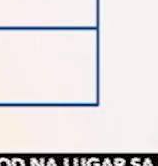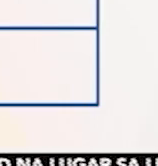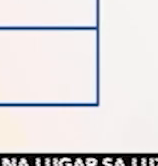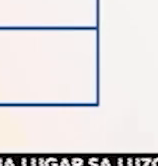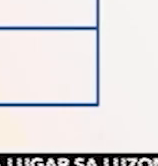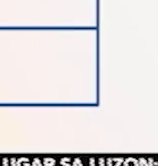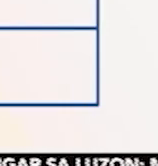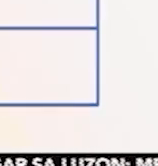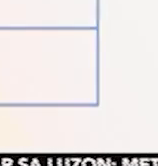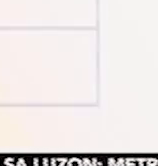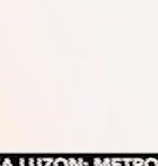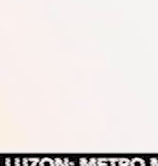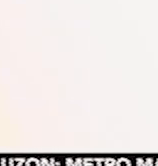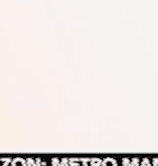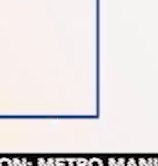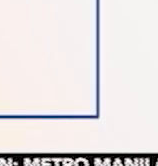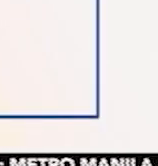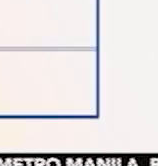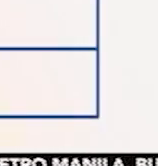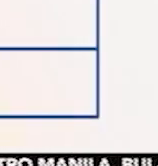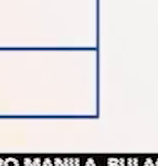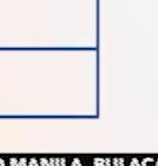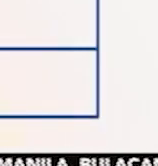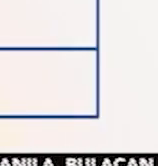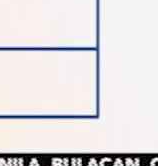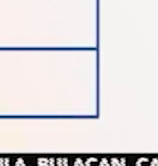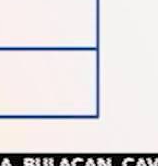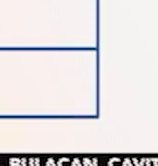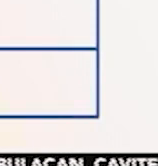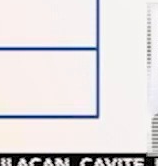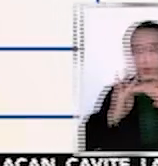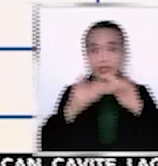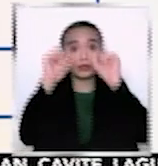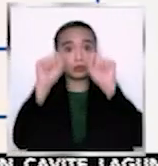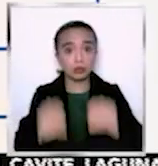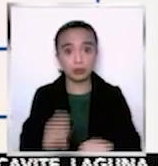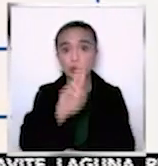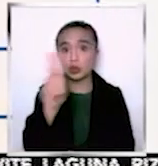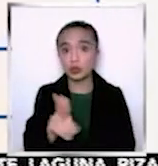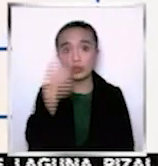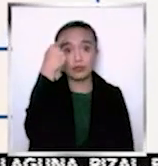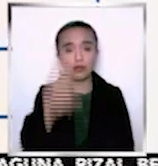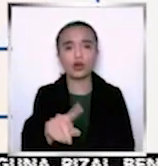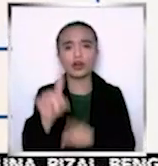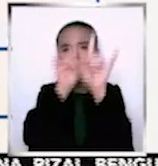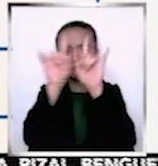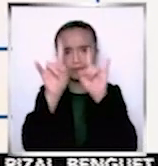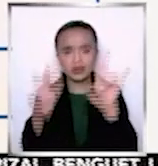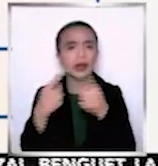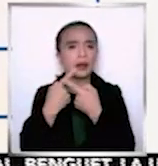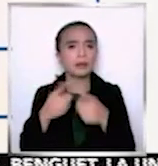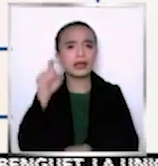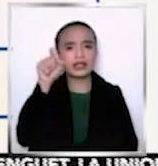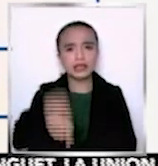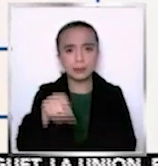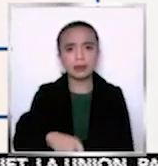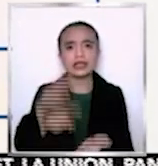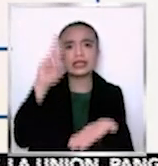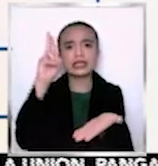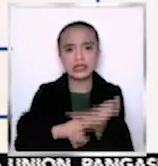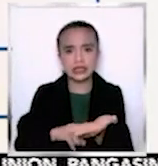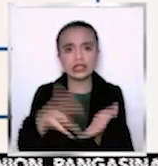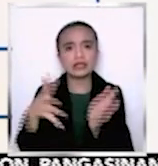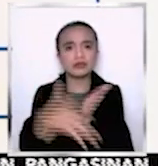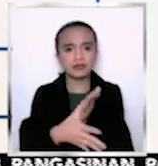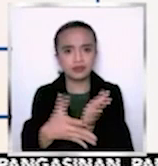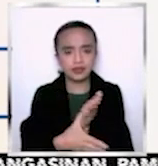at sukat ng COMELEC. Ang internet pwedeng gamitin sa pangangampanya, pero dapat nirehistro sa COMELEC ang official accounts